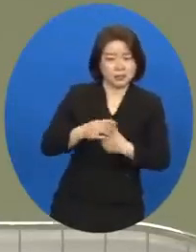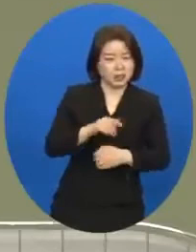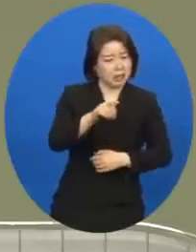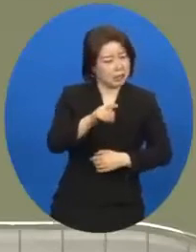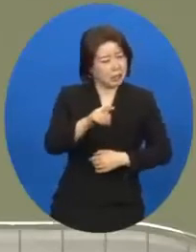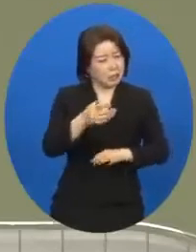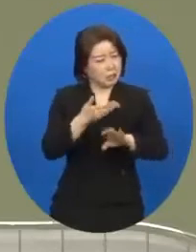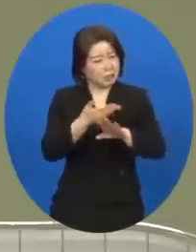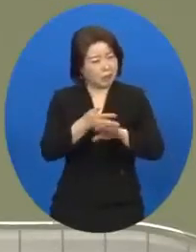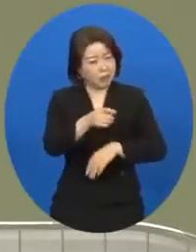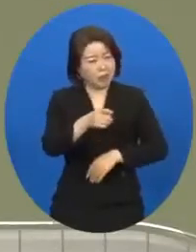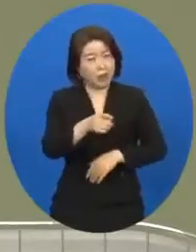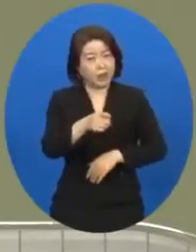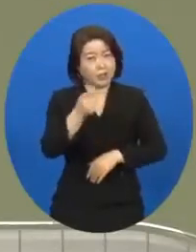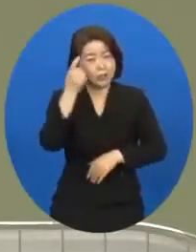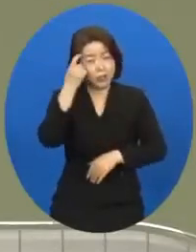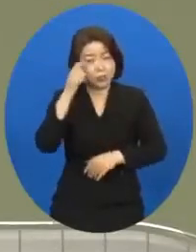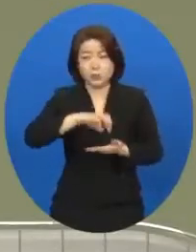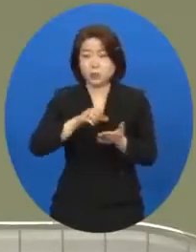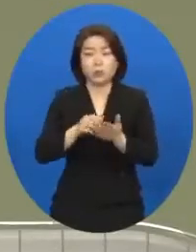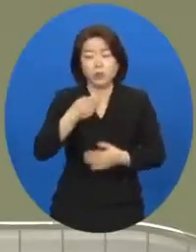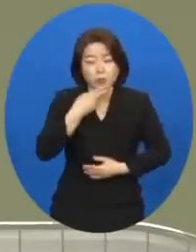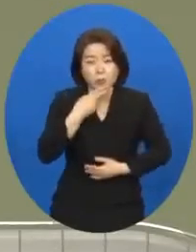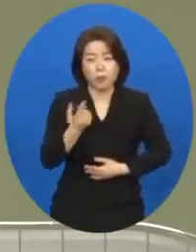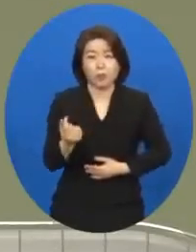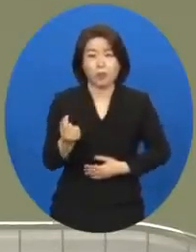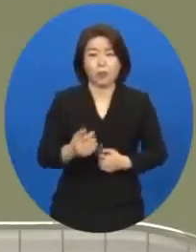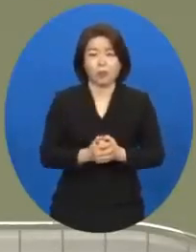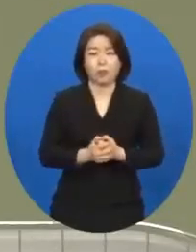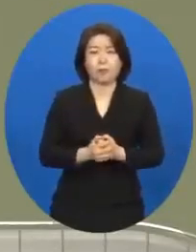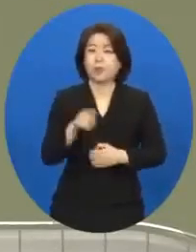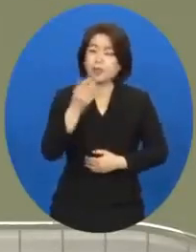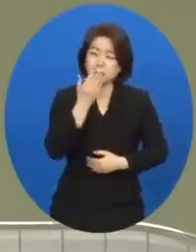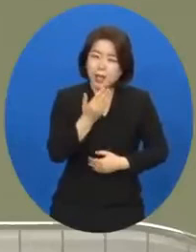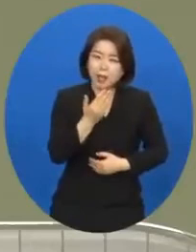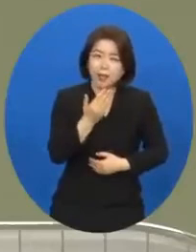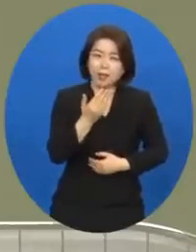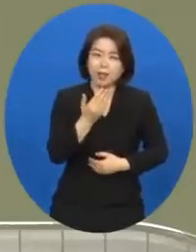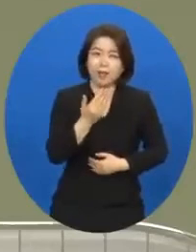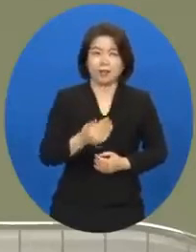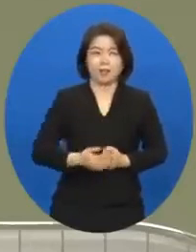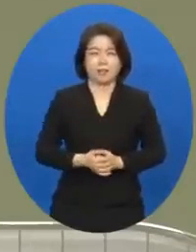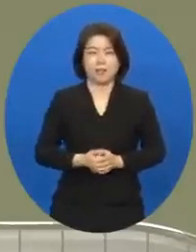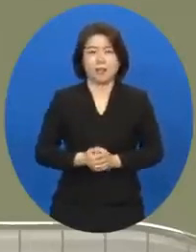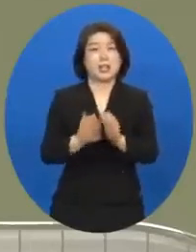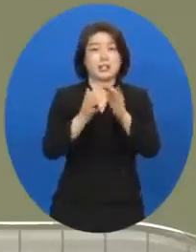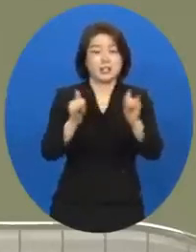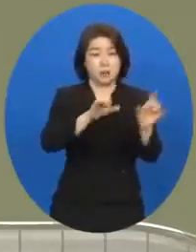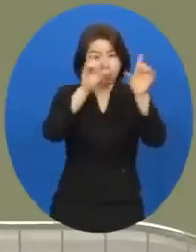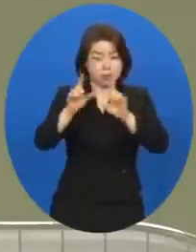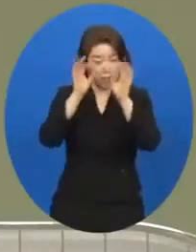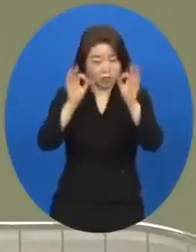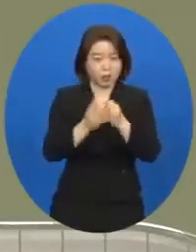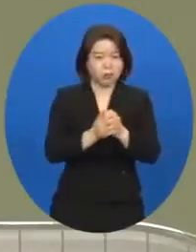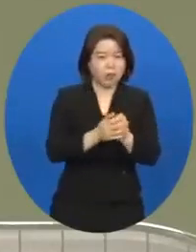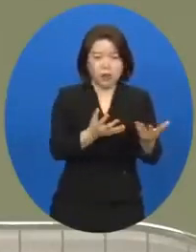몰랐는데. 이런 정도도 없다는 거예요. 그게 가능할까요? 아니, 사람이 살다 보면